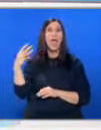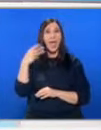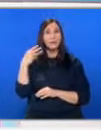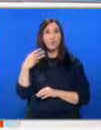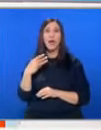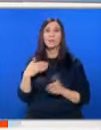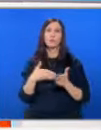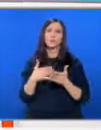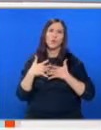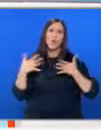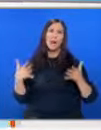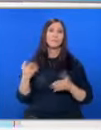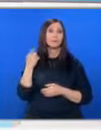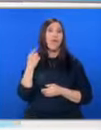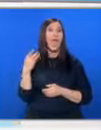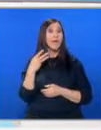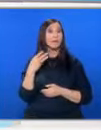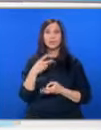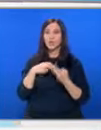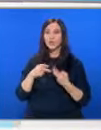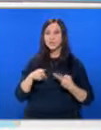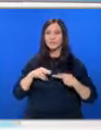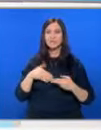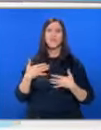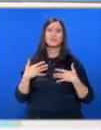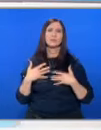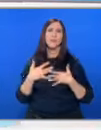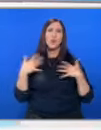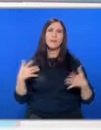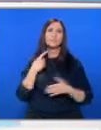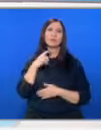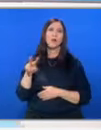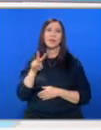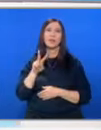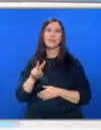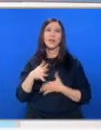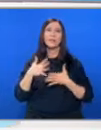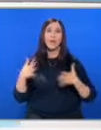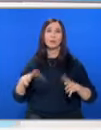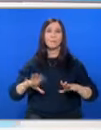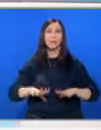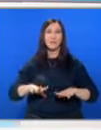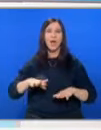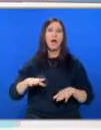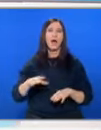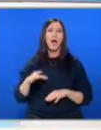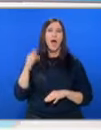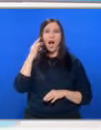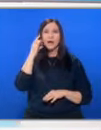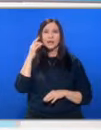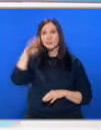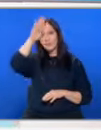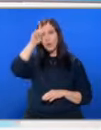голям. Ердоган ще търси реванш след съкрушителната загуба в двата най-големи града Анкара и Истанбул, които отидоха в ръцете